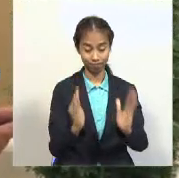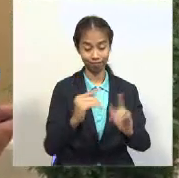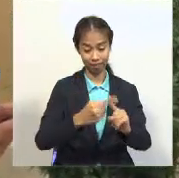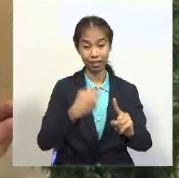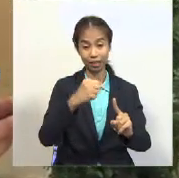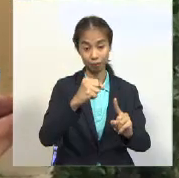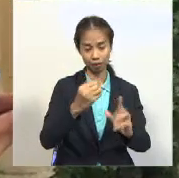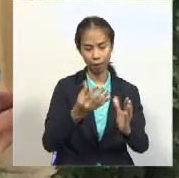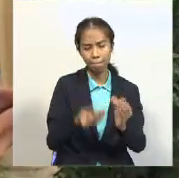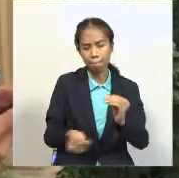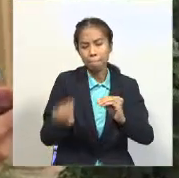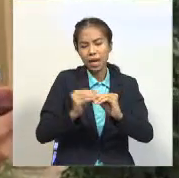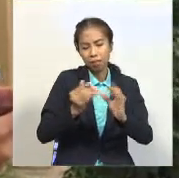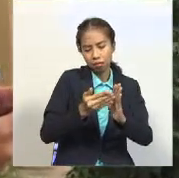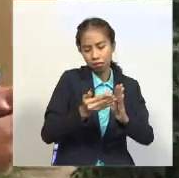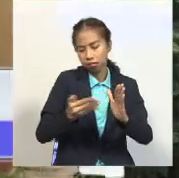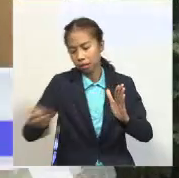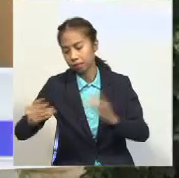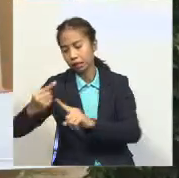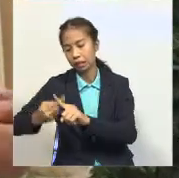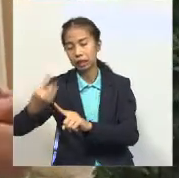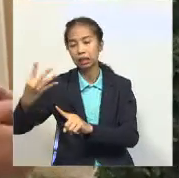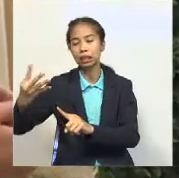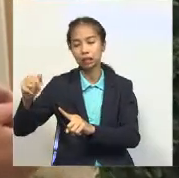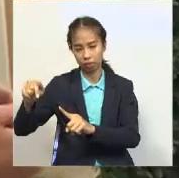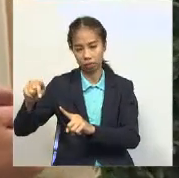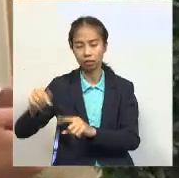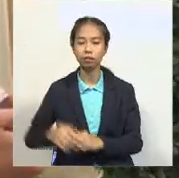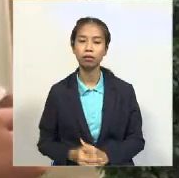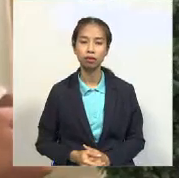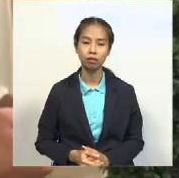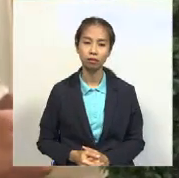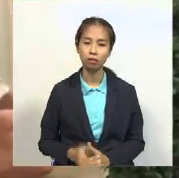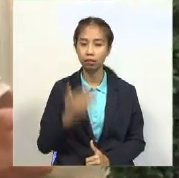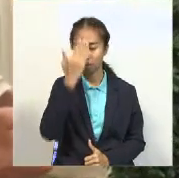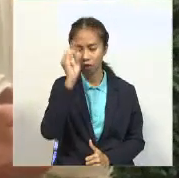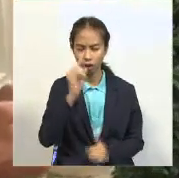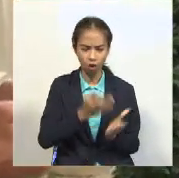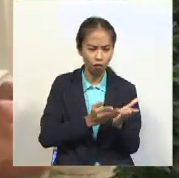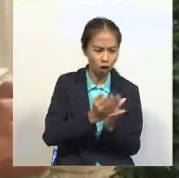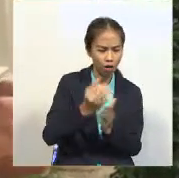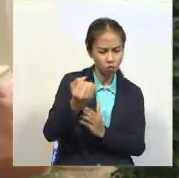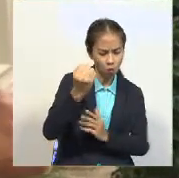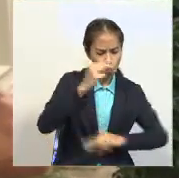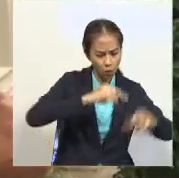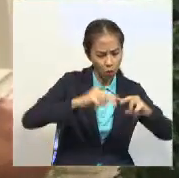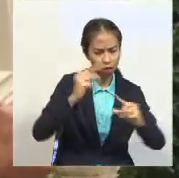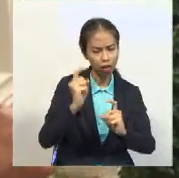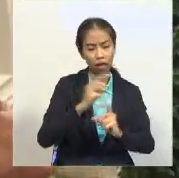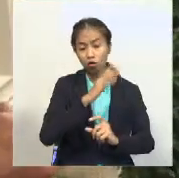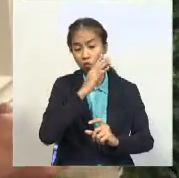ไปจนถึงสิ้นเดือนเมษายนเอาส่วนต่างเพราะฝ่ายความมั่นคงกังวลว่าถ้าเปิดหม